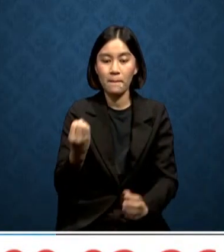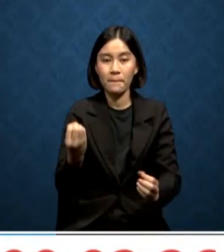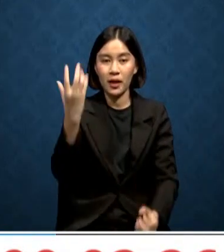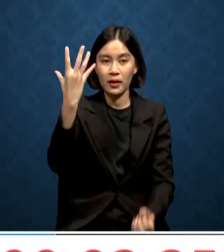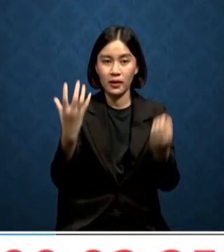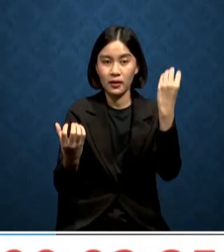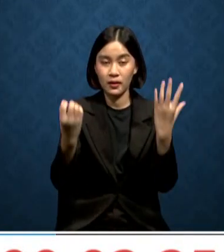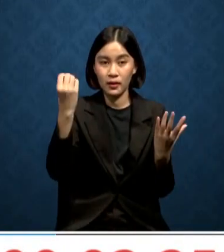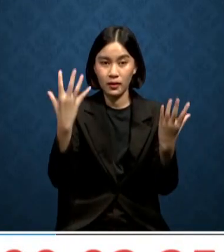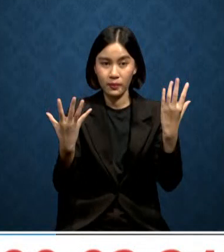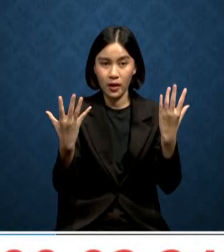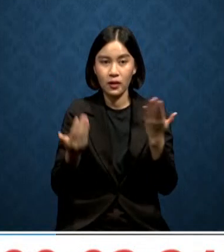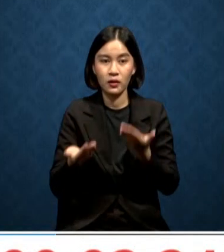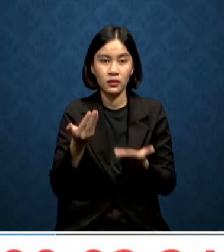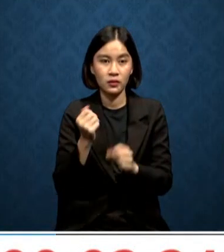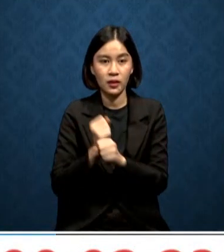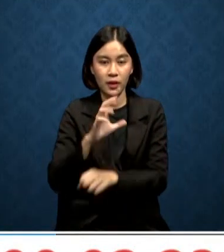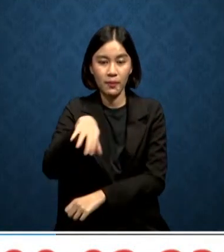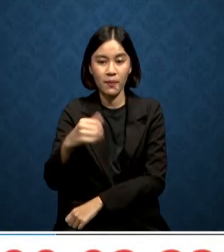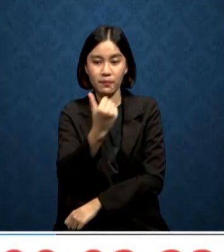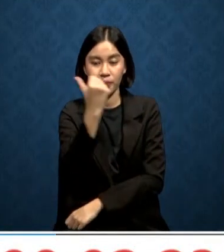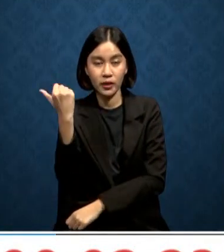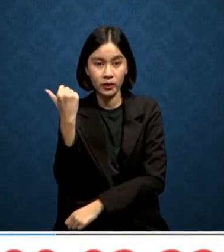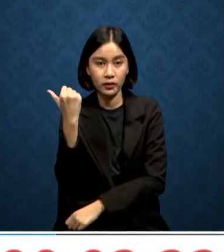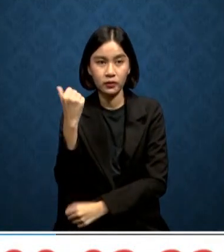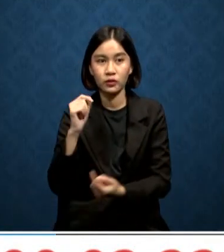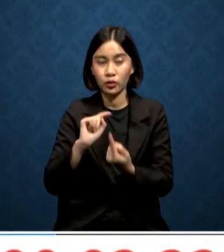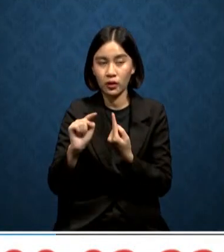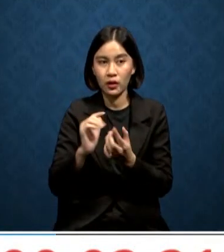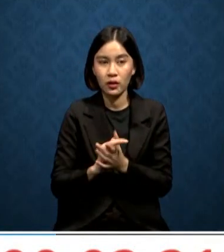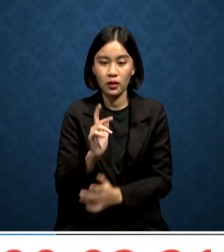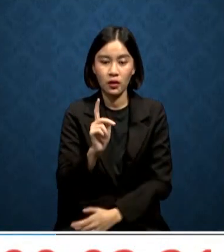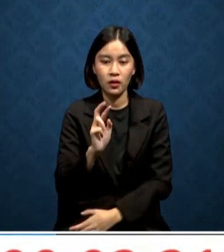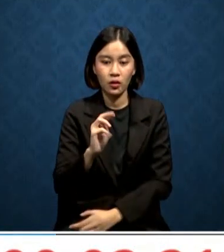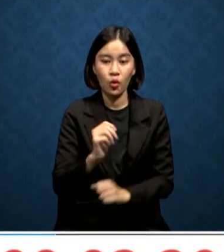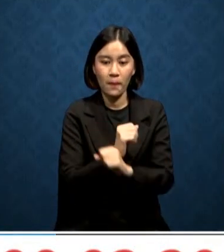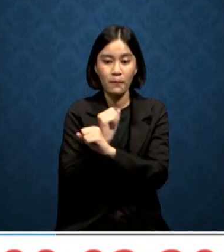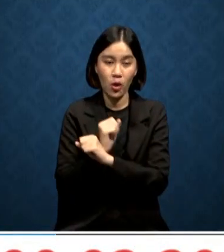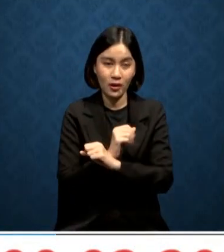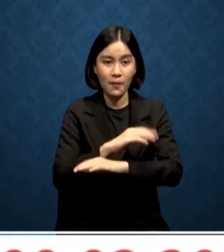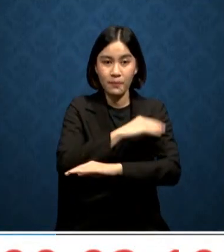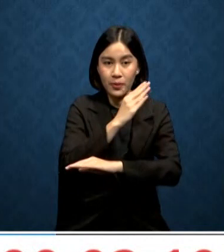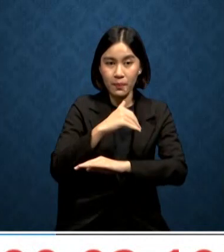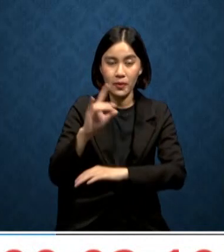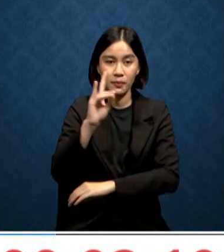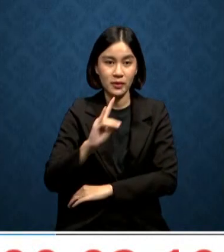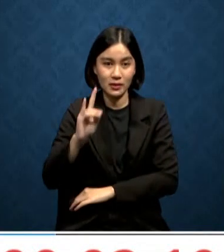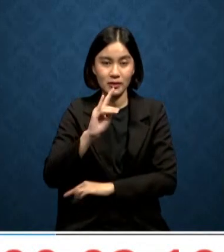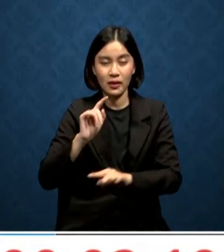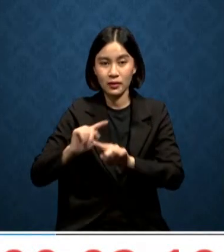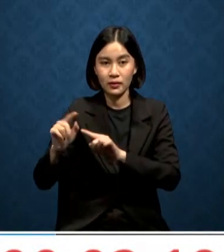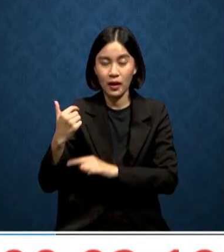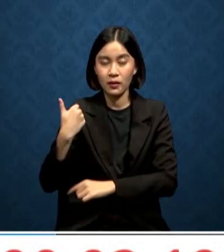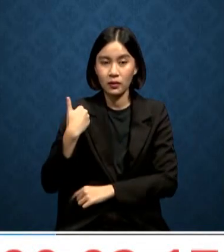ะครับหรือหน่วยงานอื่นในด้านของกรมอุทยานแห่งชาติสัตว์ป่าและพันธุ์พืชนะครับซึ่งมีหน่ว